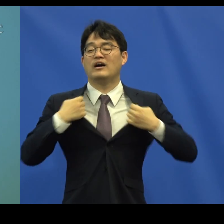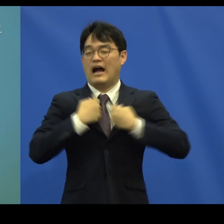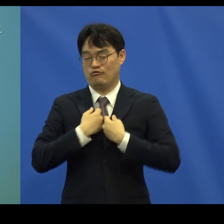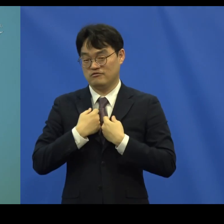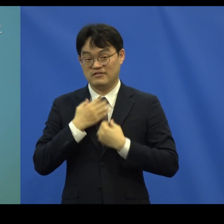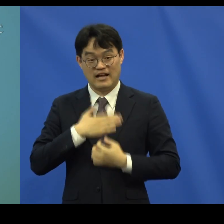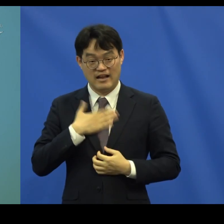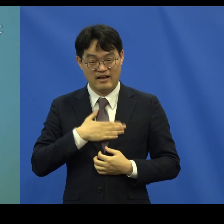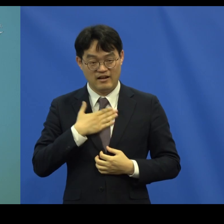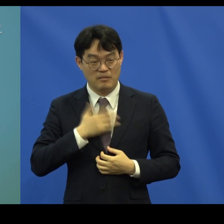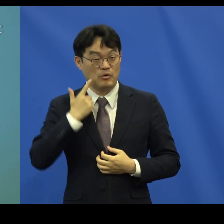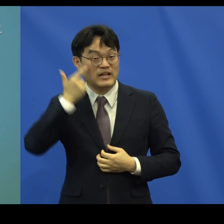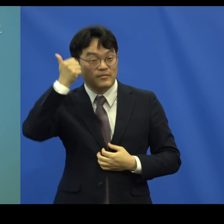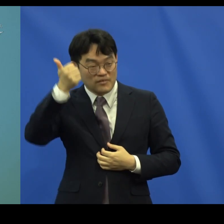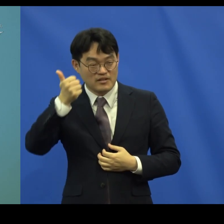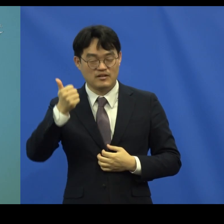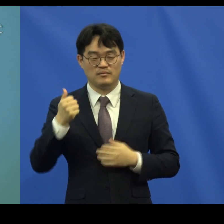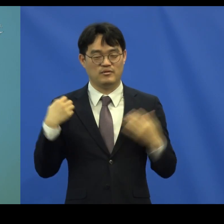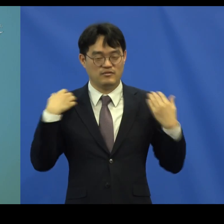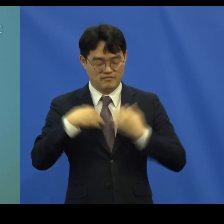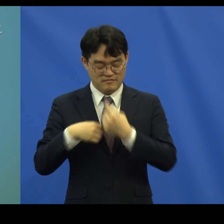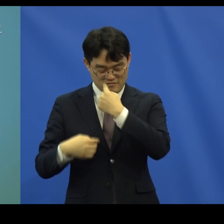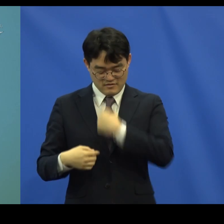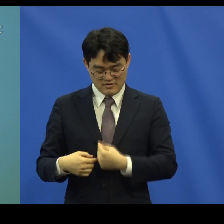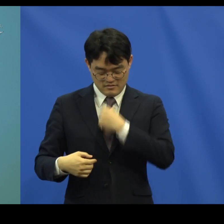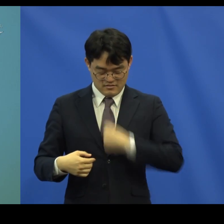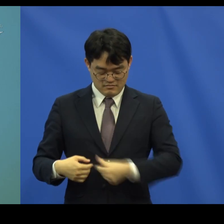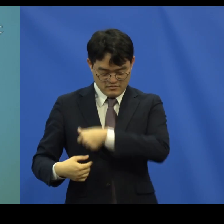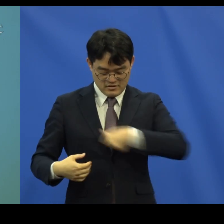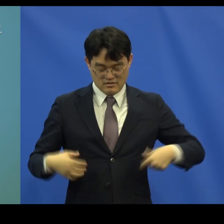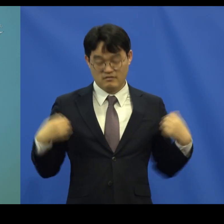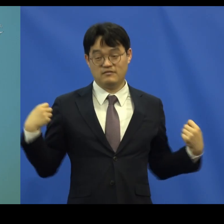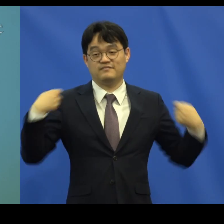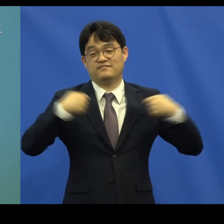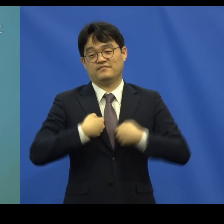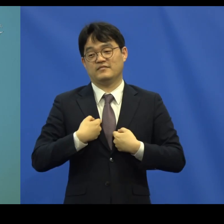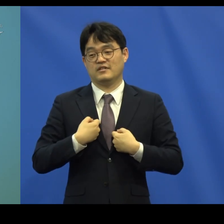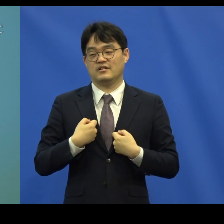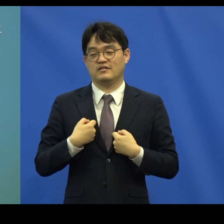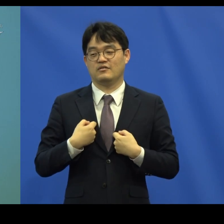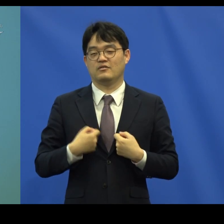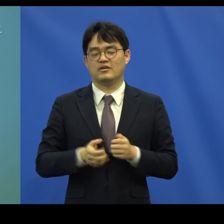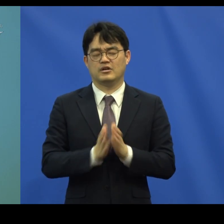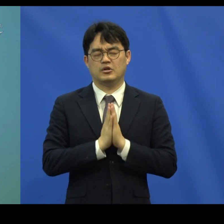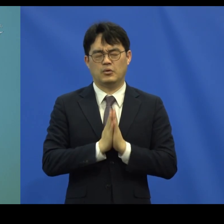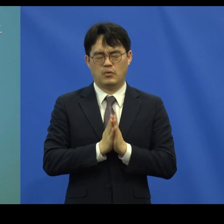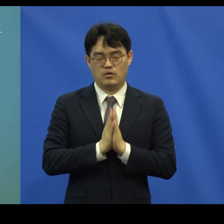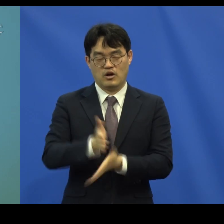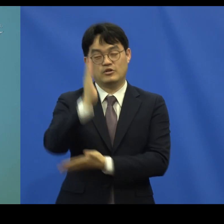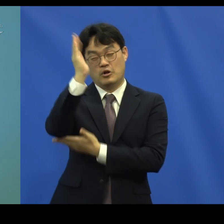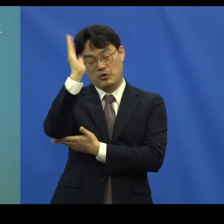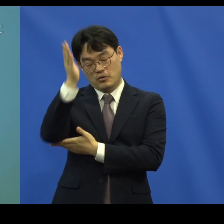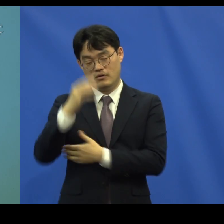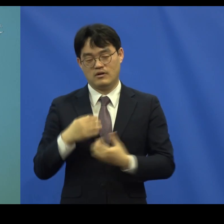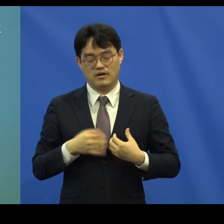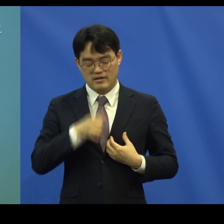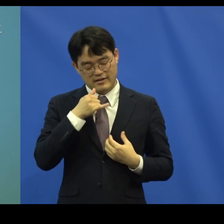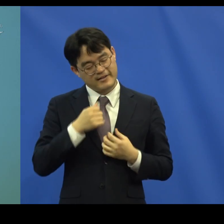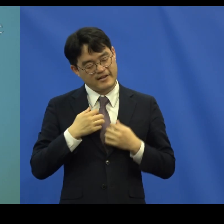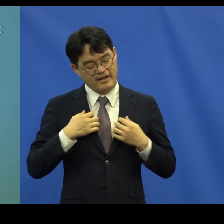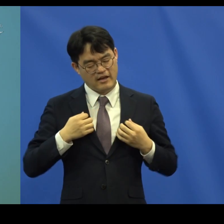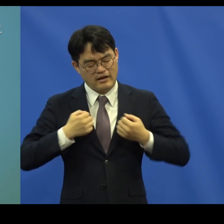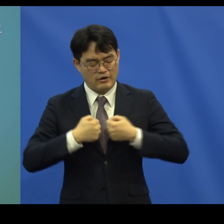입고 그리고 기도하는 분, 사회하는 분, 설교자들이 다 가운을 입고 그렇게 했어요. 제가 오고 난 다음에